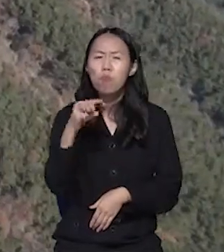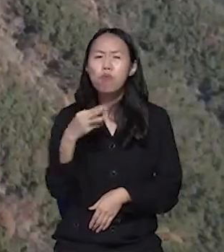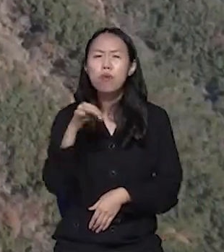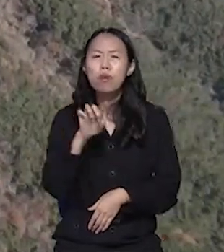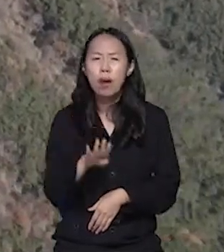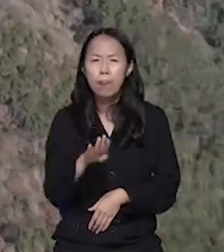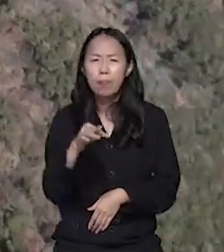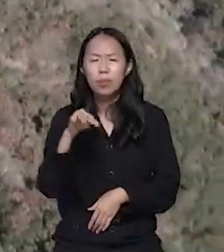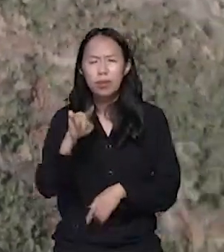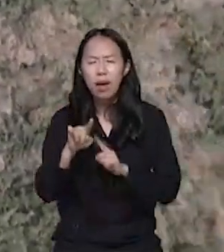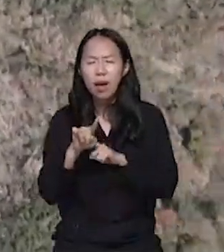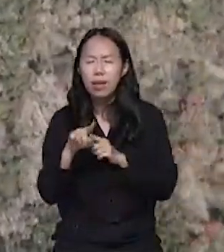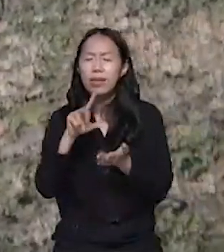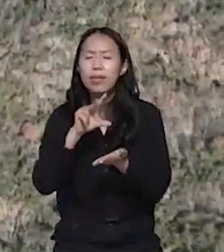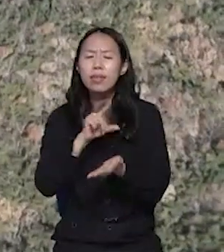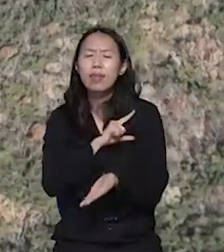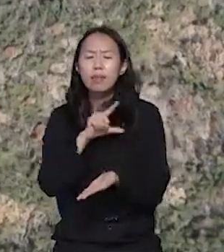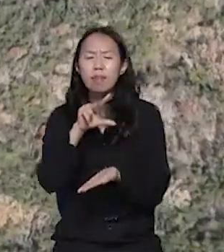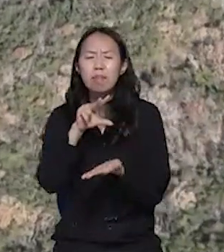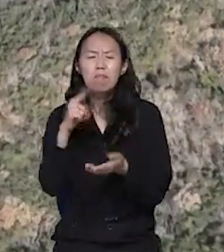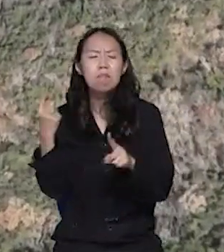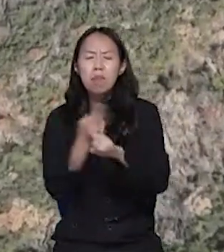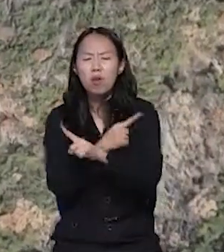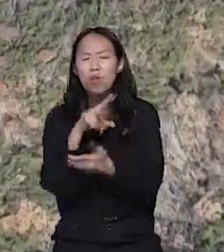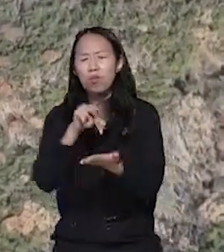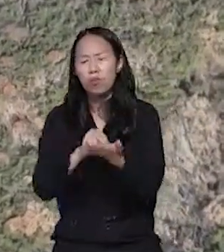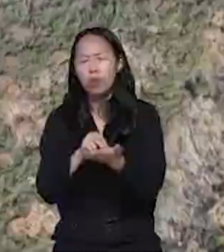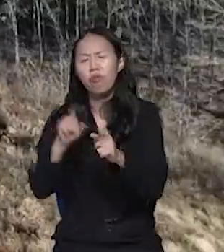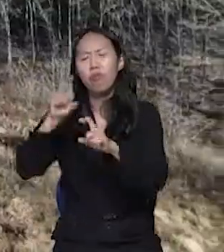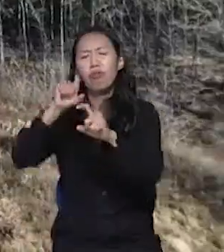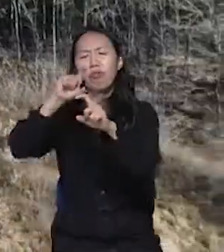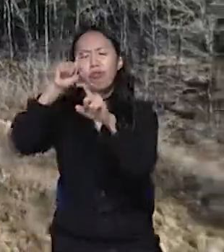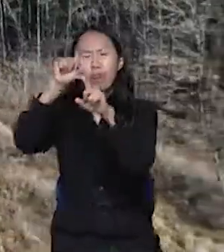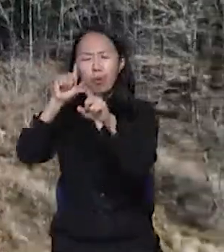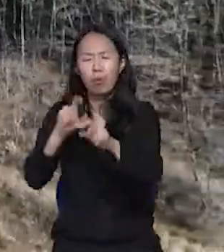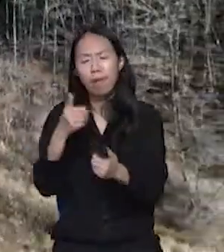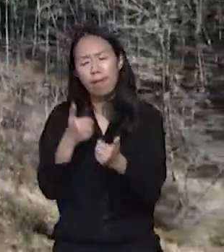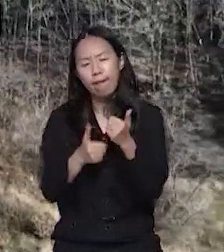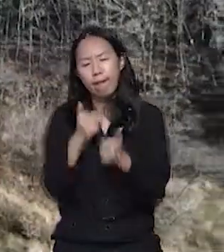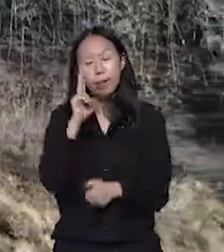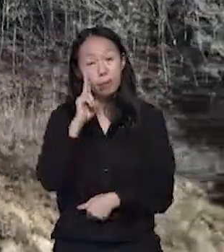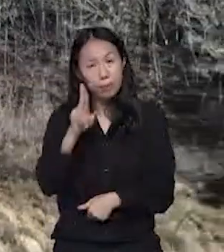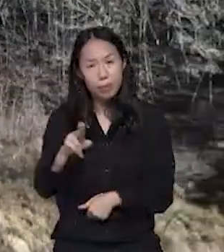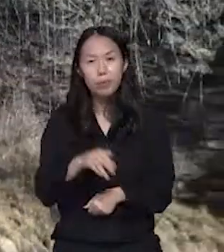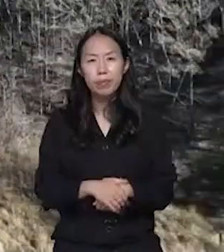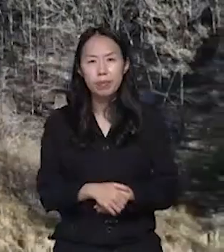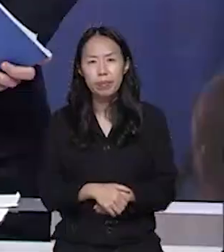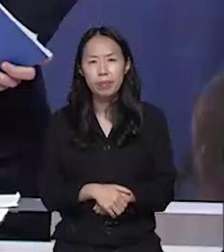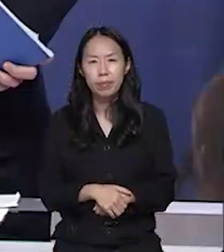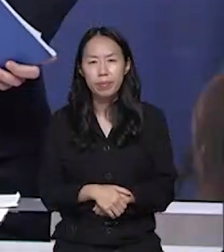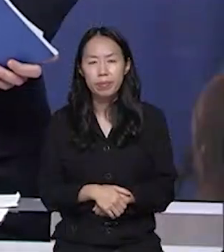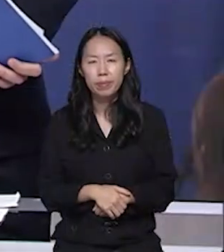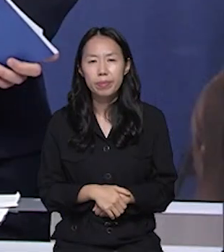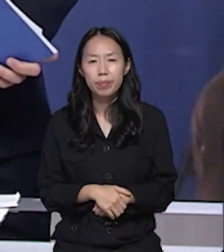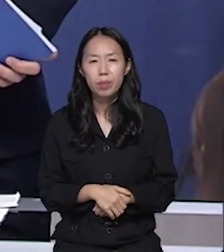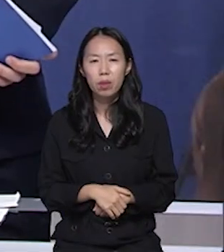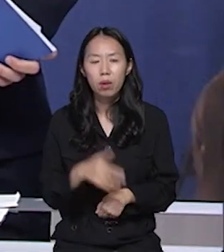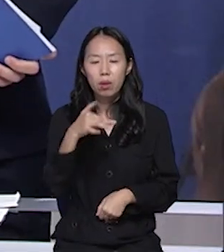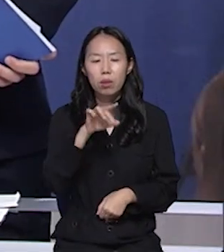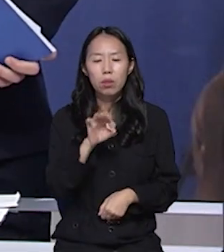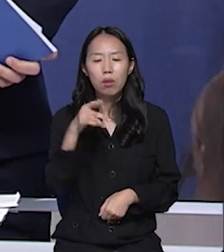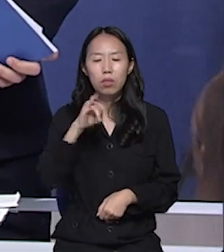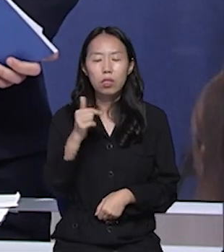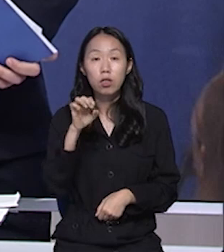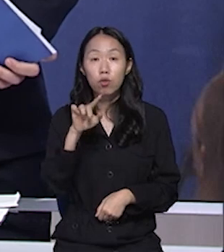명칭변경 논란 등이 더해지면서 갈등은 격화되고 있습니다 KBC 임경섭 정진